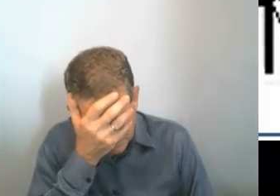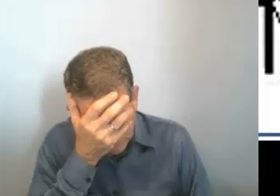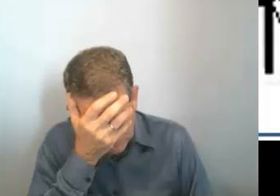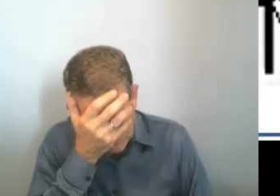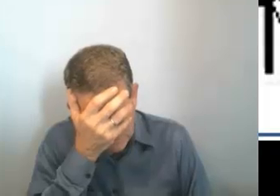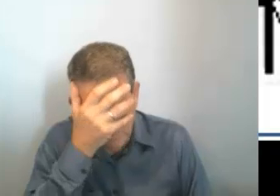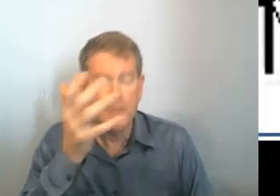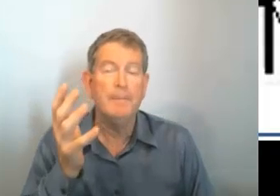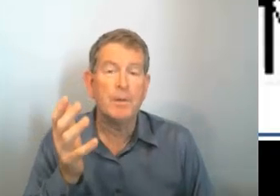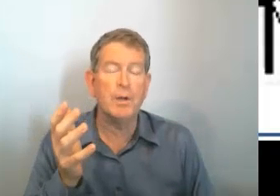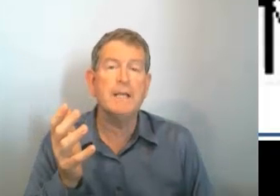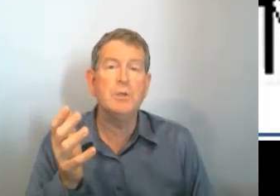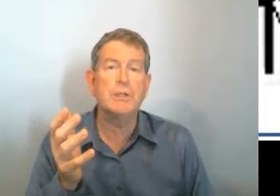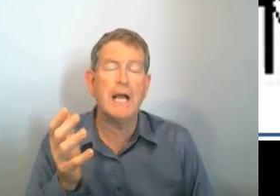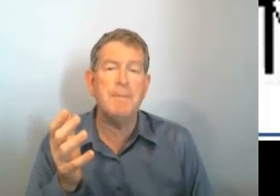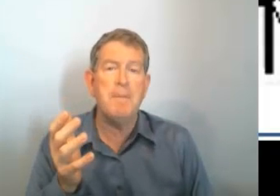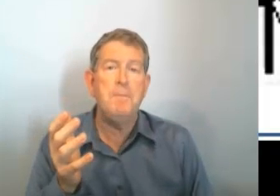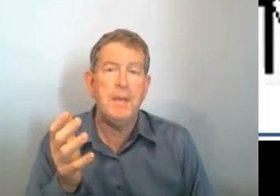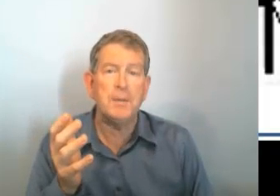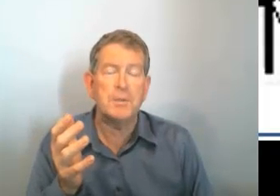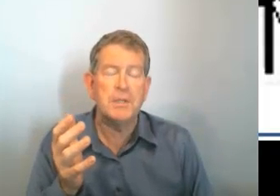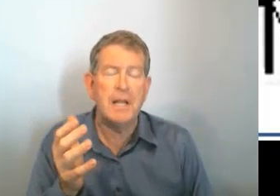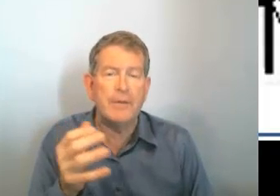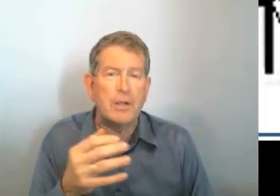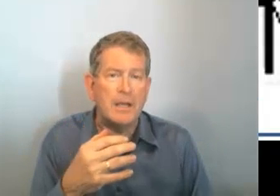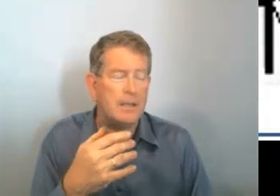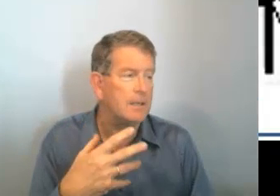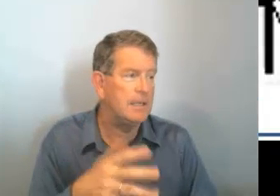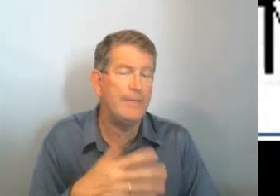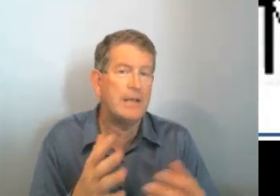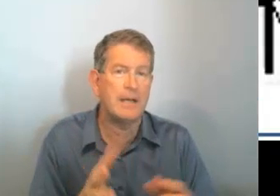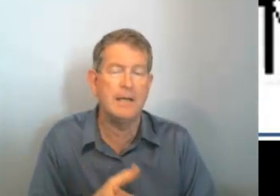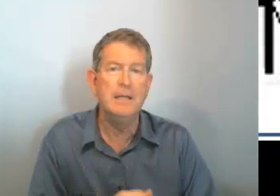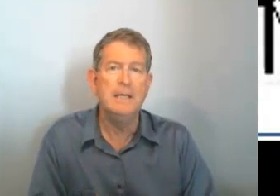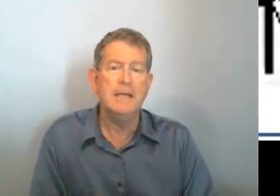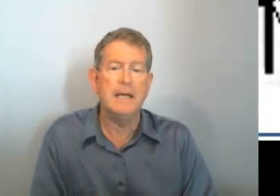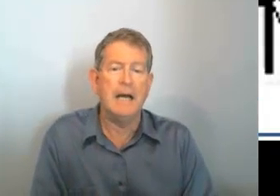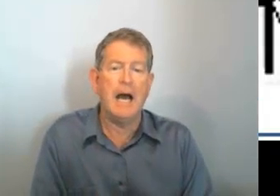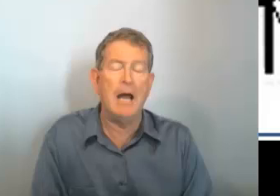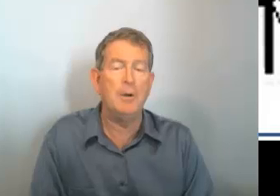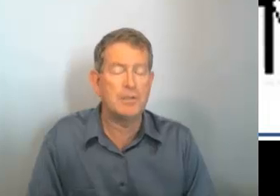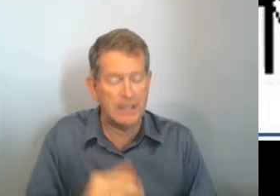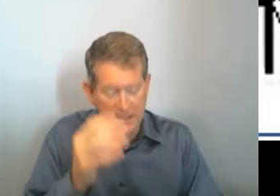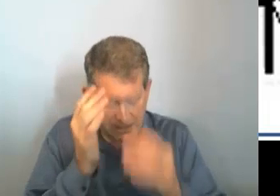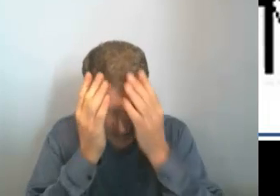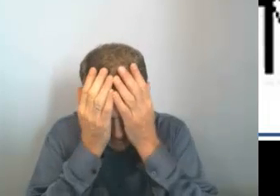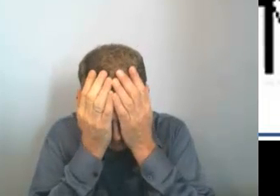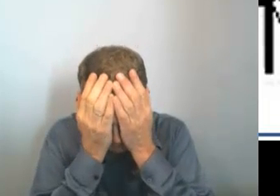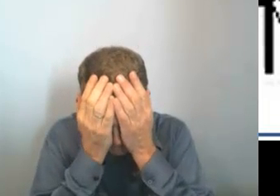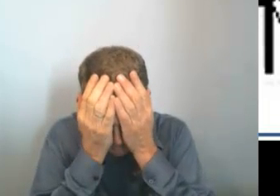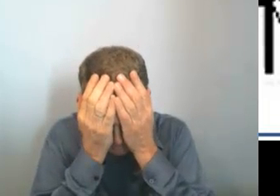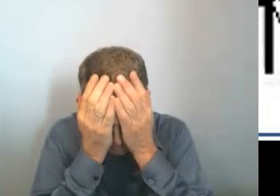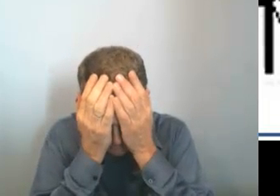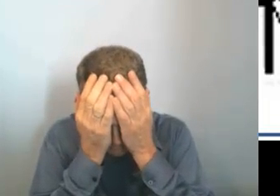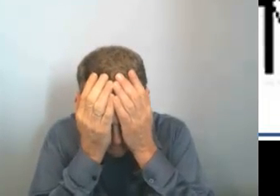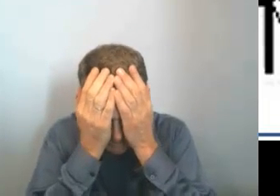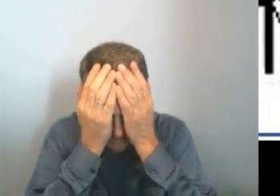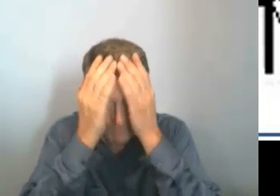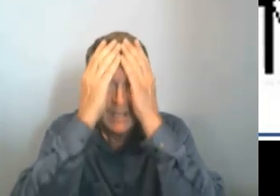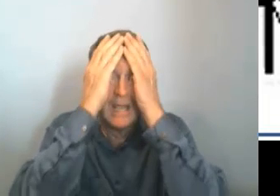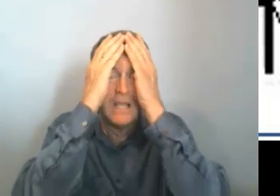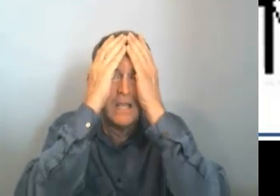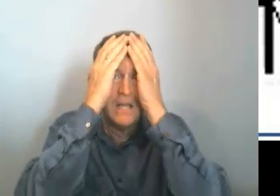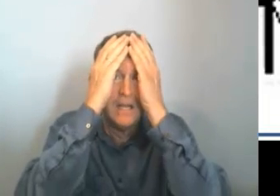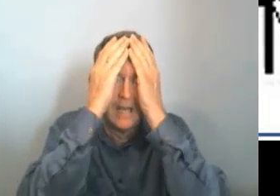c'est pas possible. Le résultat est même pire de ce qu'il avait craint. Alors c'est affreux son